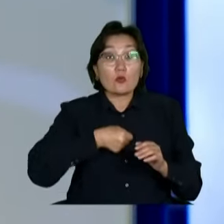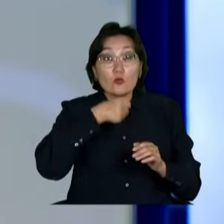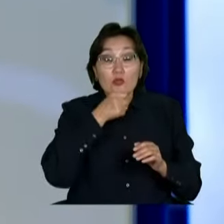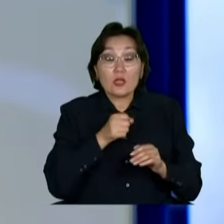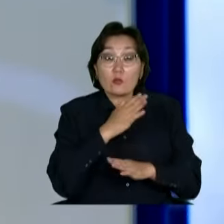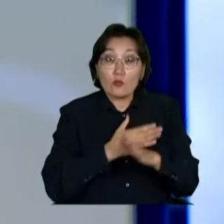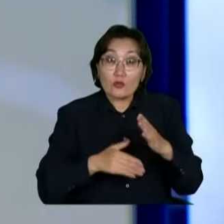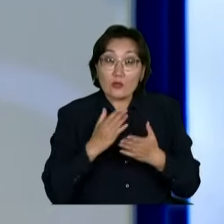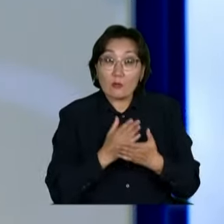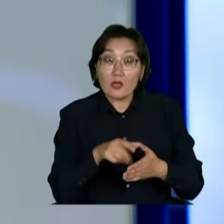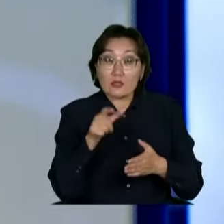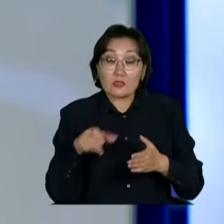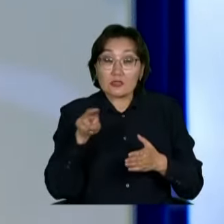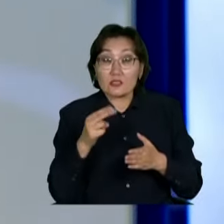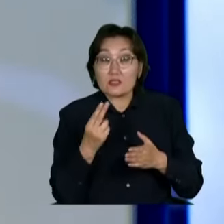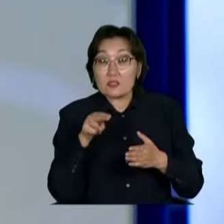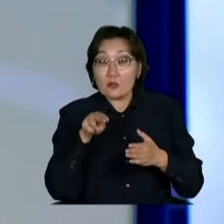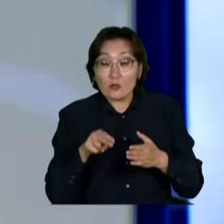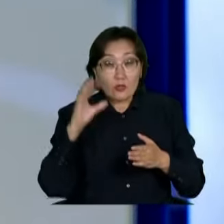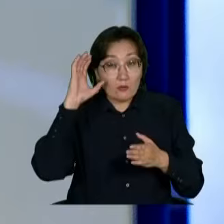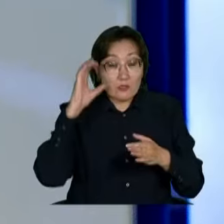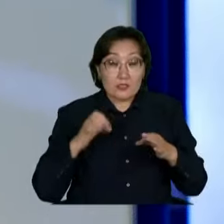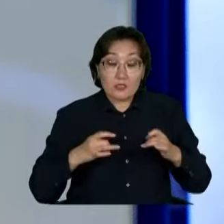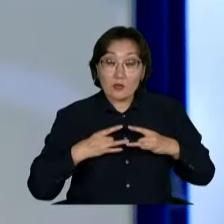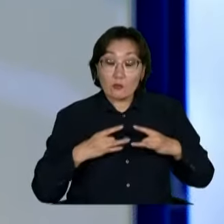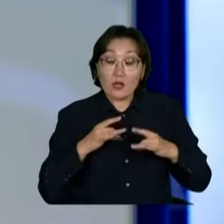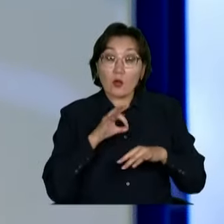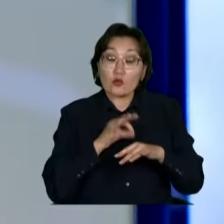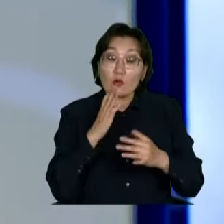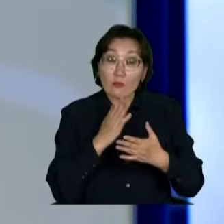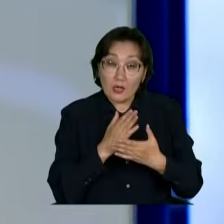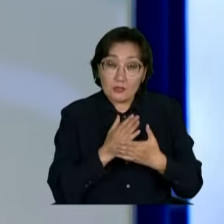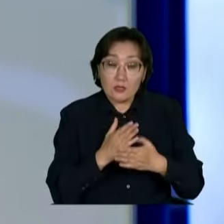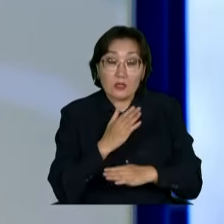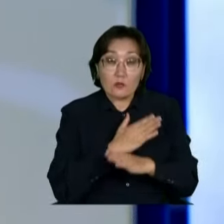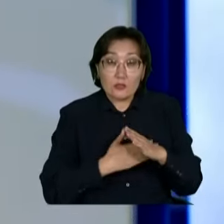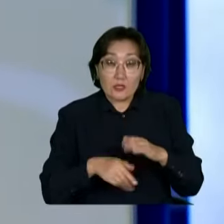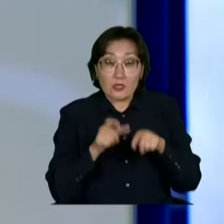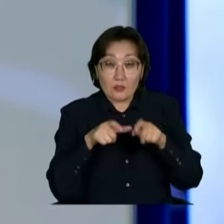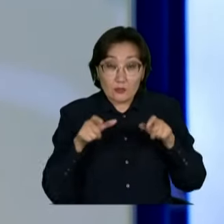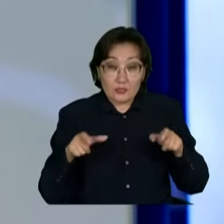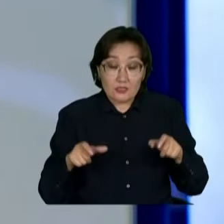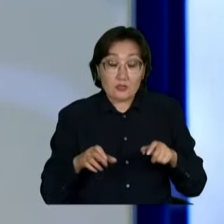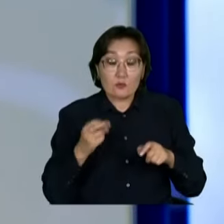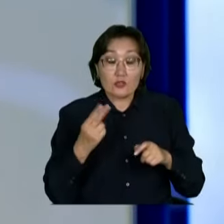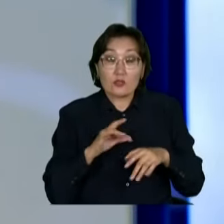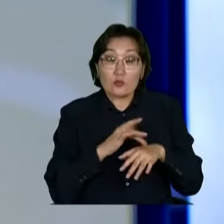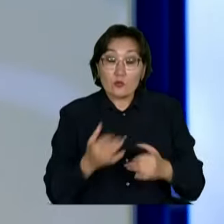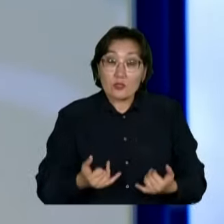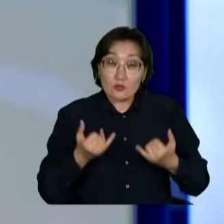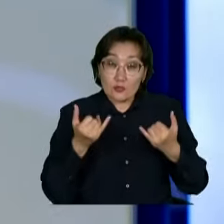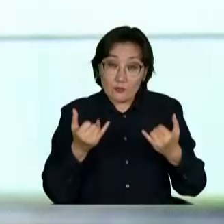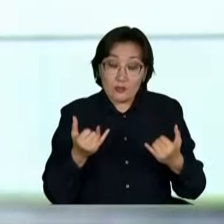бар, тірек қимыл аппаратында ақауы бар және психоневрологиялық ауытқулар бар, мүгедектігі бар жандарға арнаулы әлеуметтік қызмет